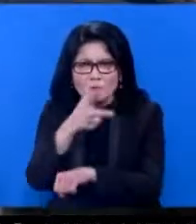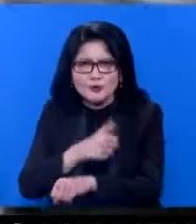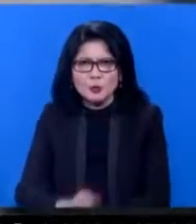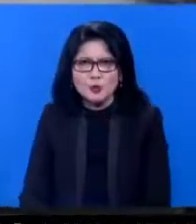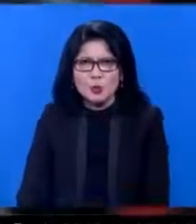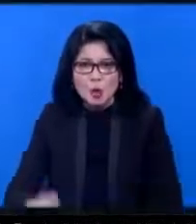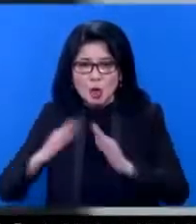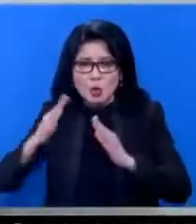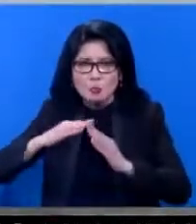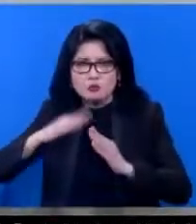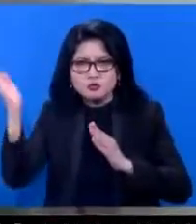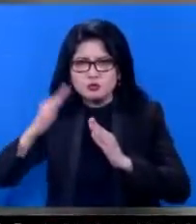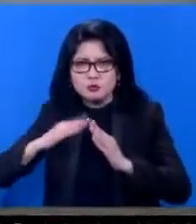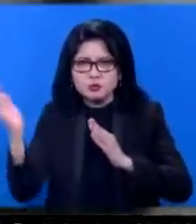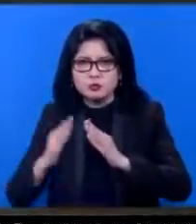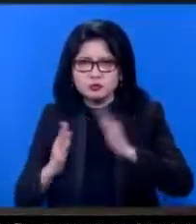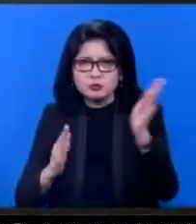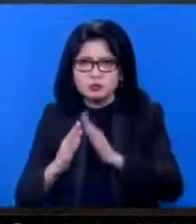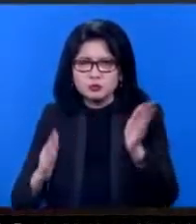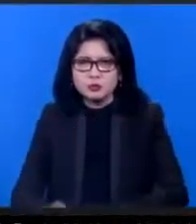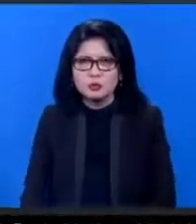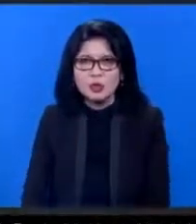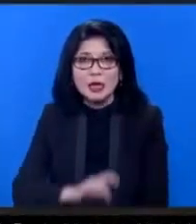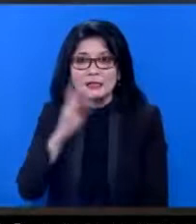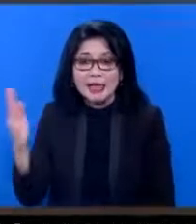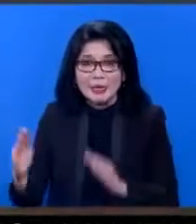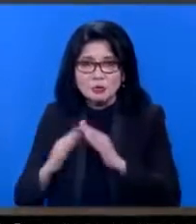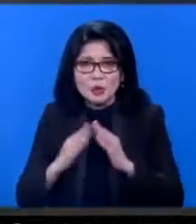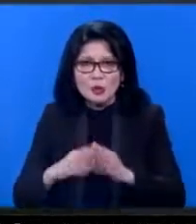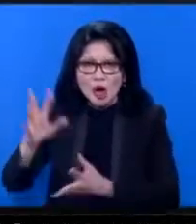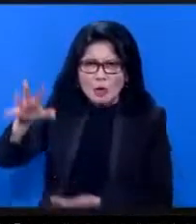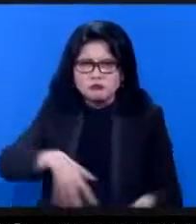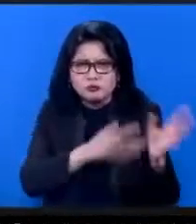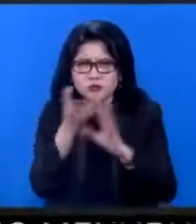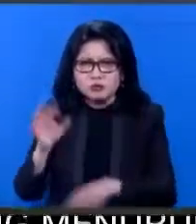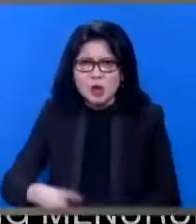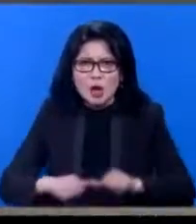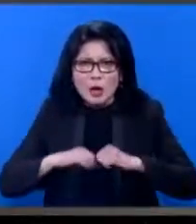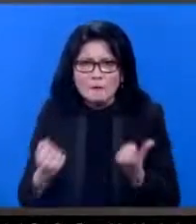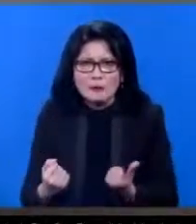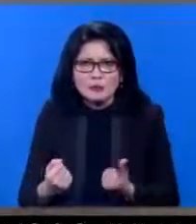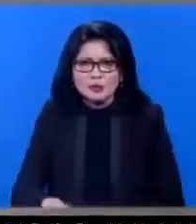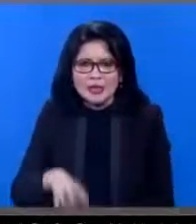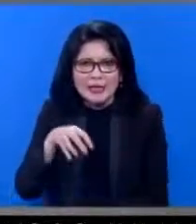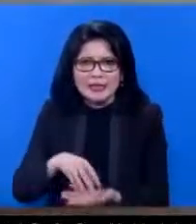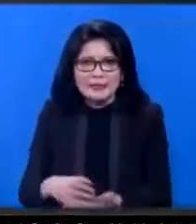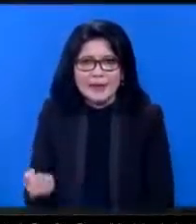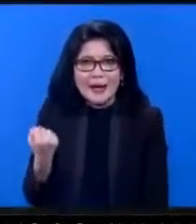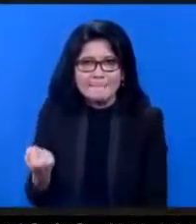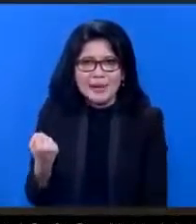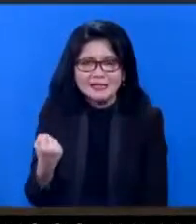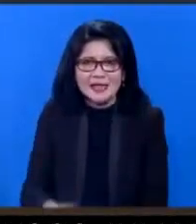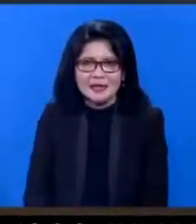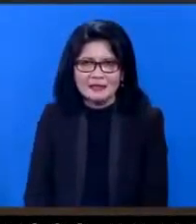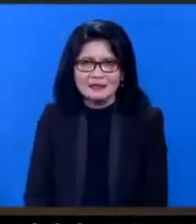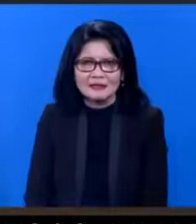sejumlah atap rumah berterbangan. Selain menerjang kawasan permukiman, angin kencang juga memporak-porandakan sejumlah lapak pedagang pasar yang ada